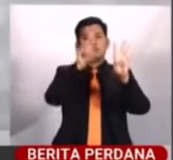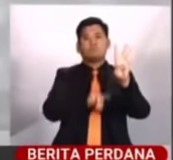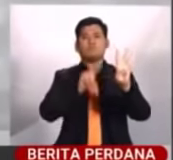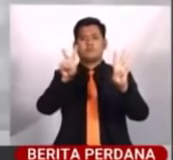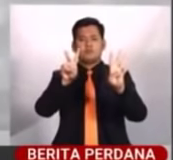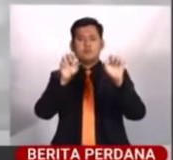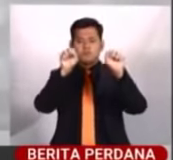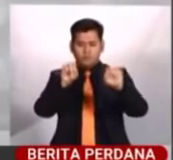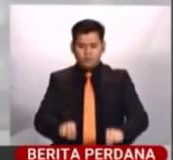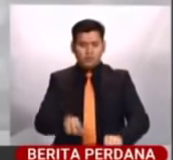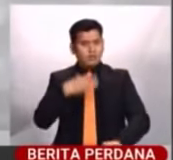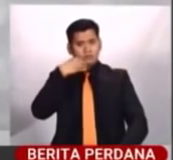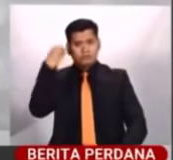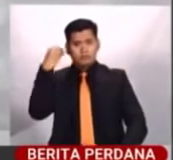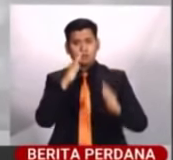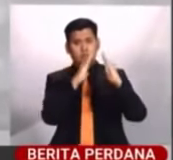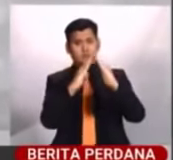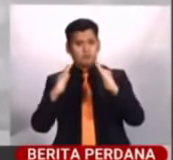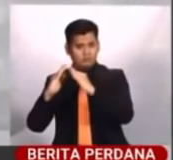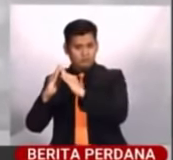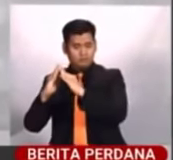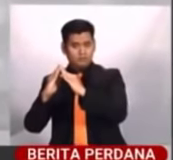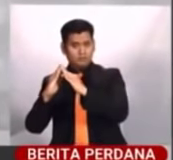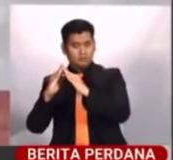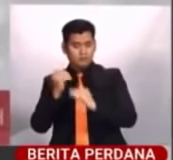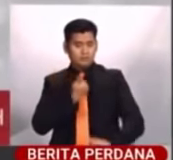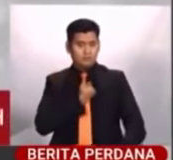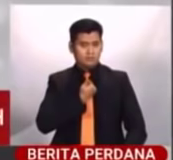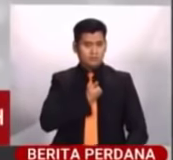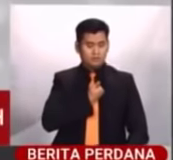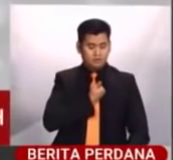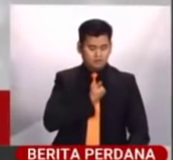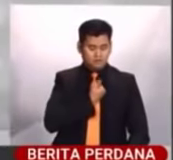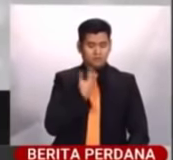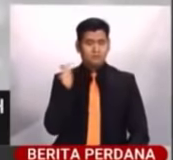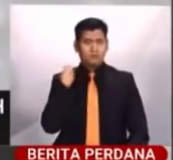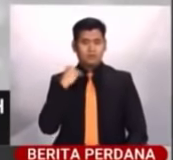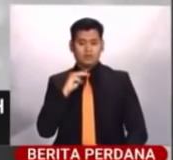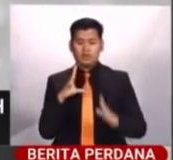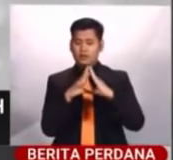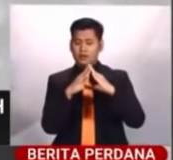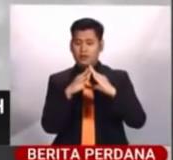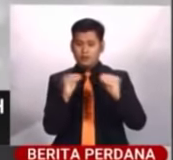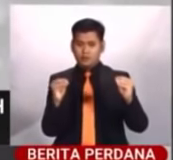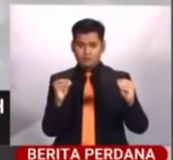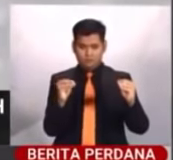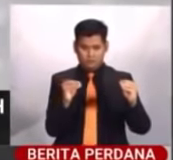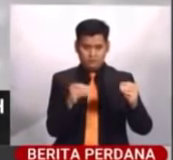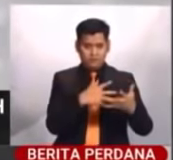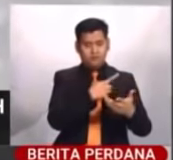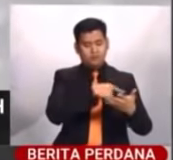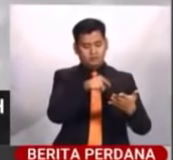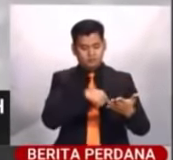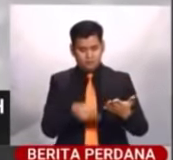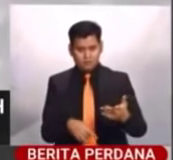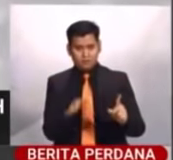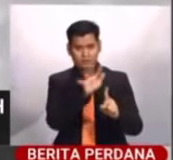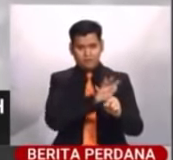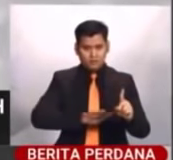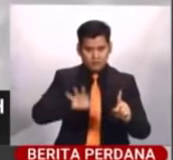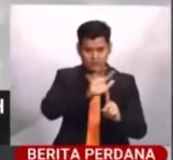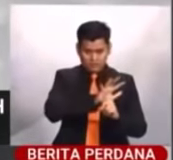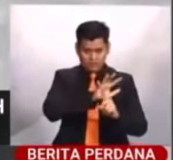lalu dibenarkan pulang ke kediaman masing-masing hari ini. Mereka menamatkan tempoh pemantauan di Pusat Pengawasan di